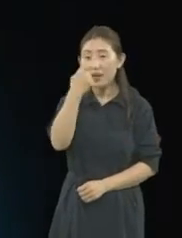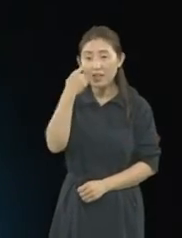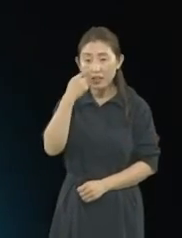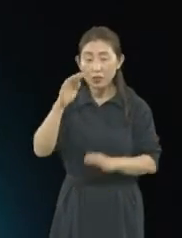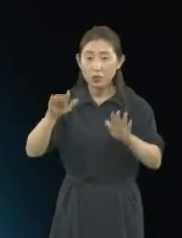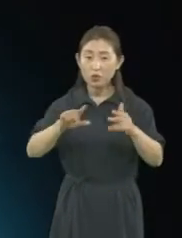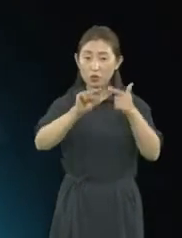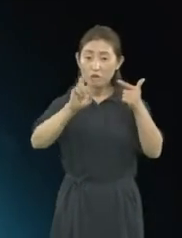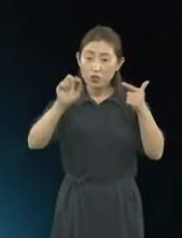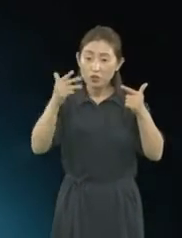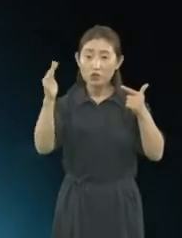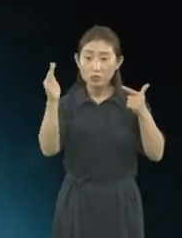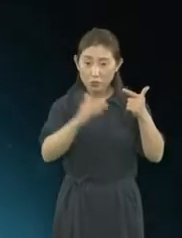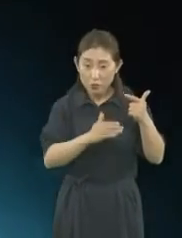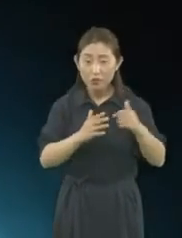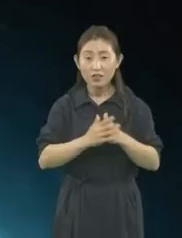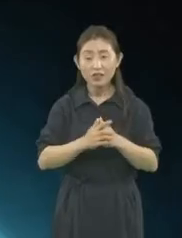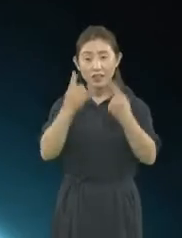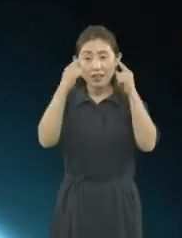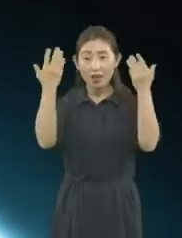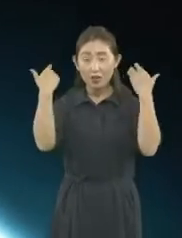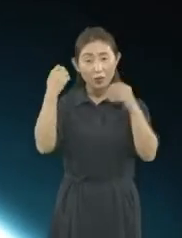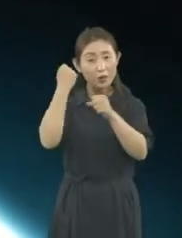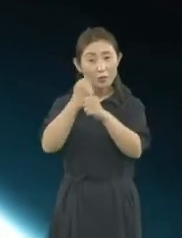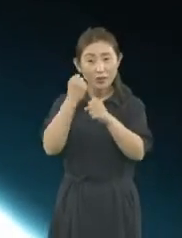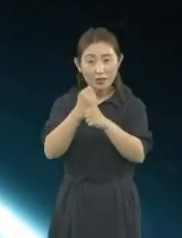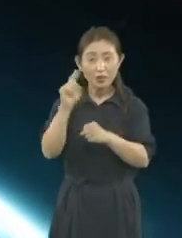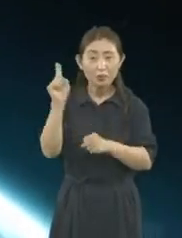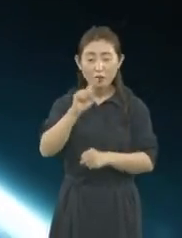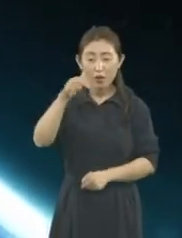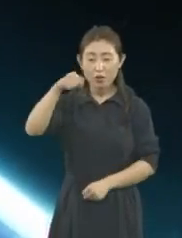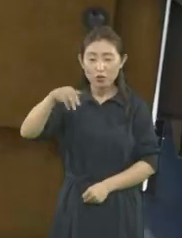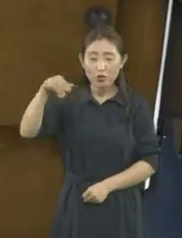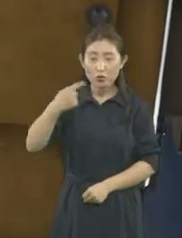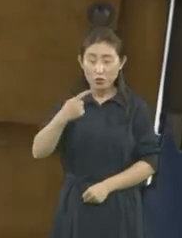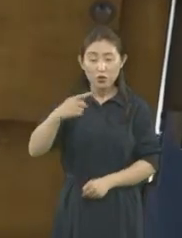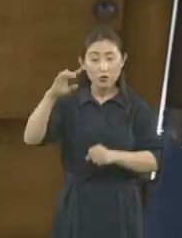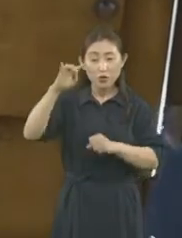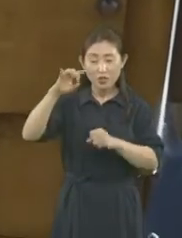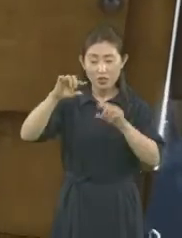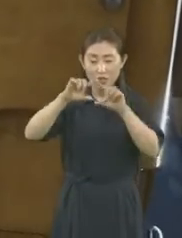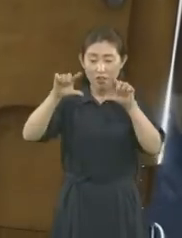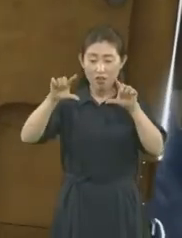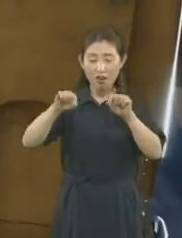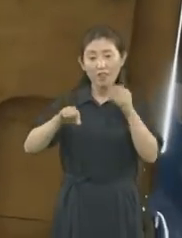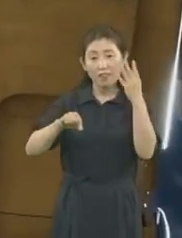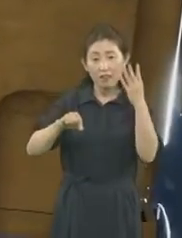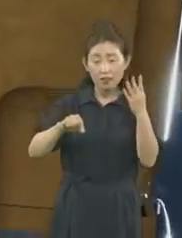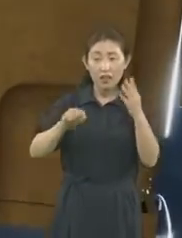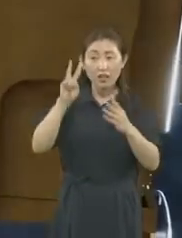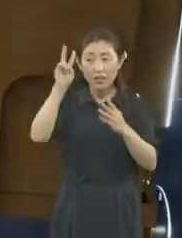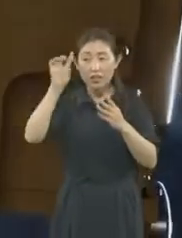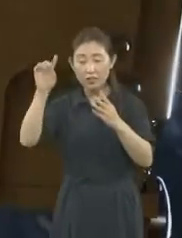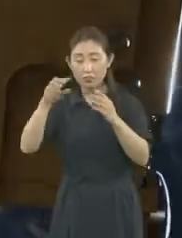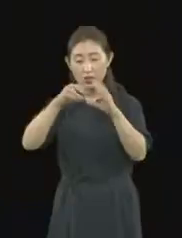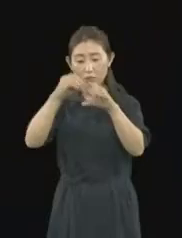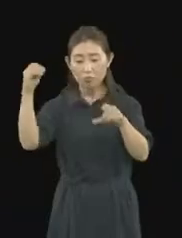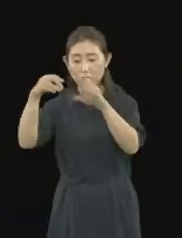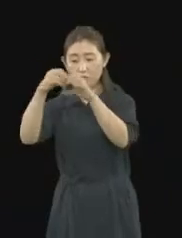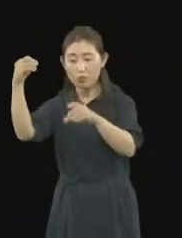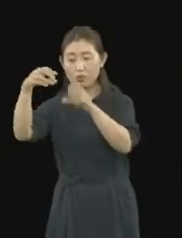오는 29일부터는 국내 대학들이 개발한 큐브 위성 4기가 이틀 간격으로 하나씩